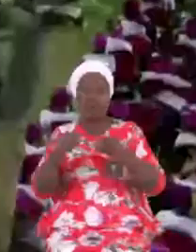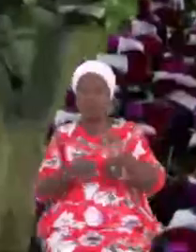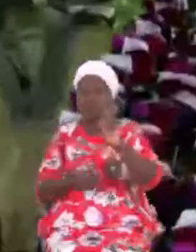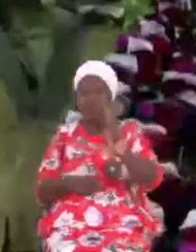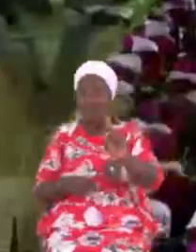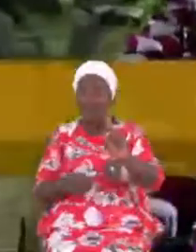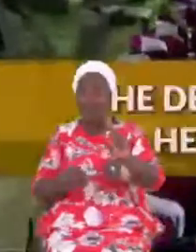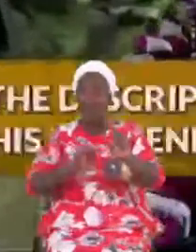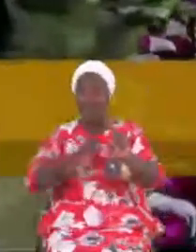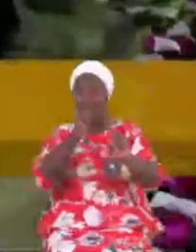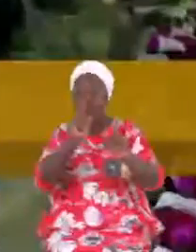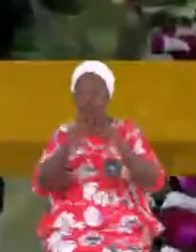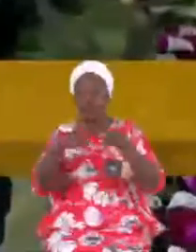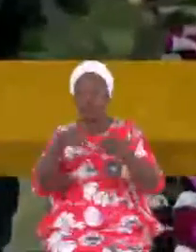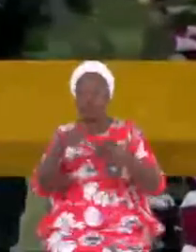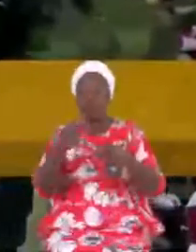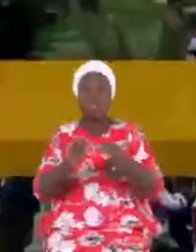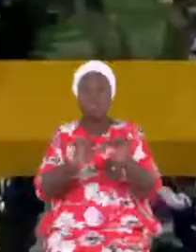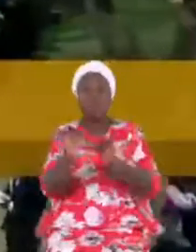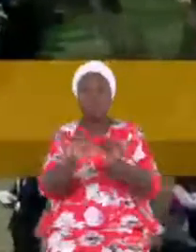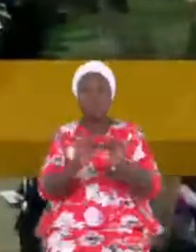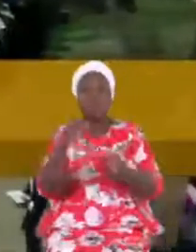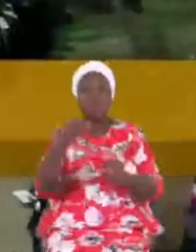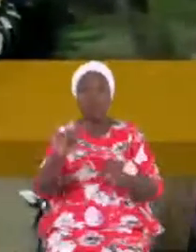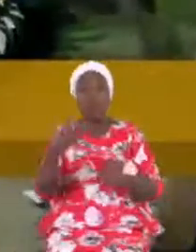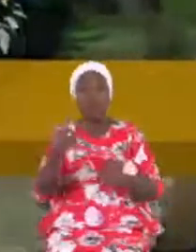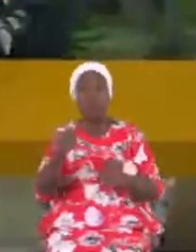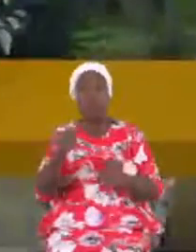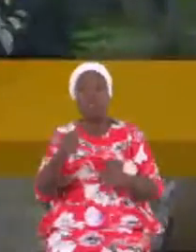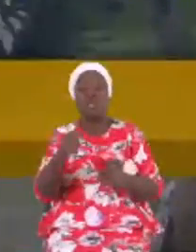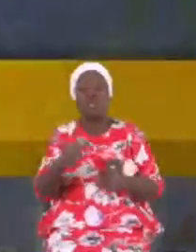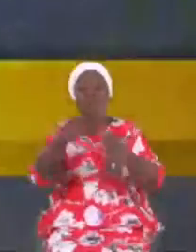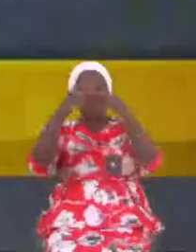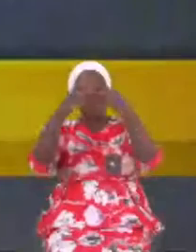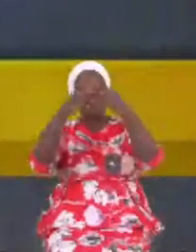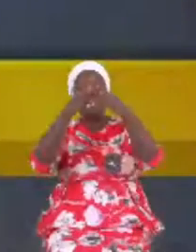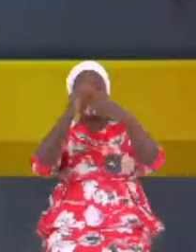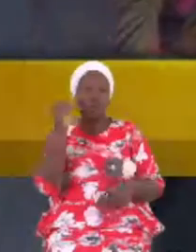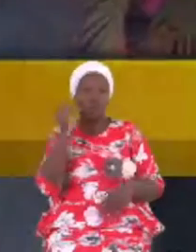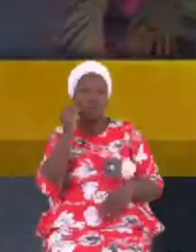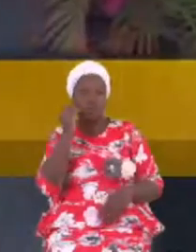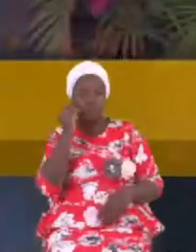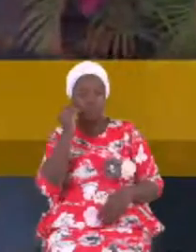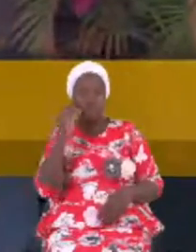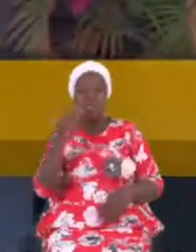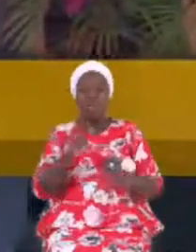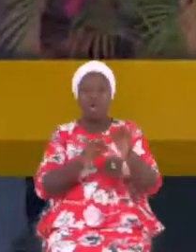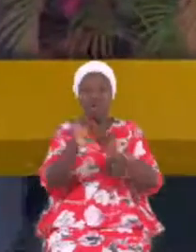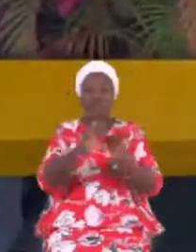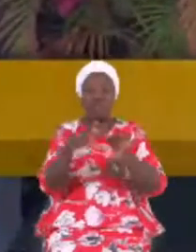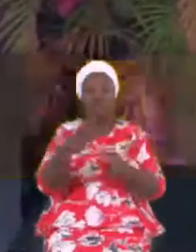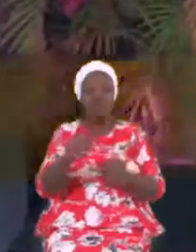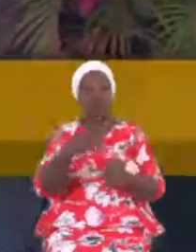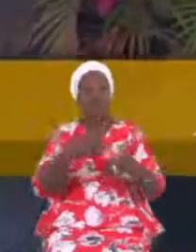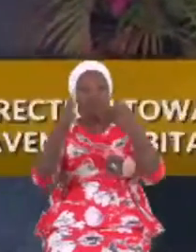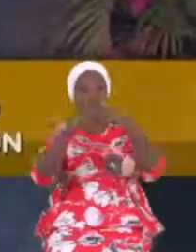je parle de la description de la demeure céleste. La description de la demeure céleste, la